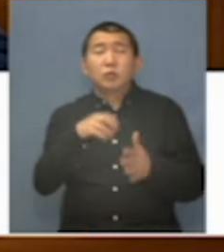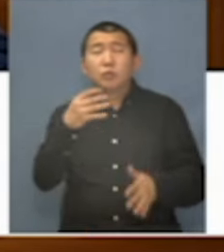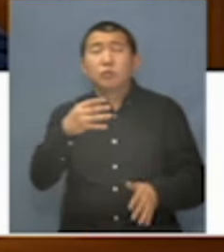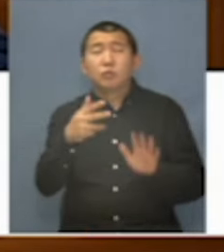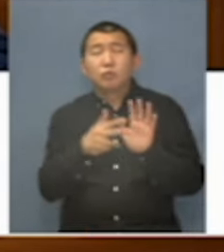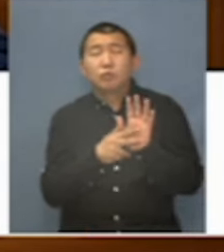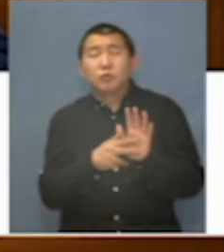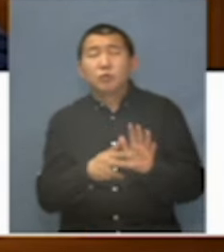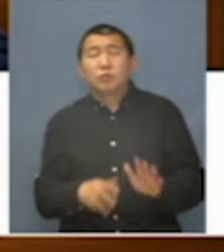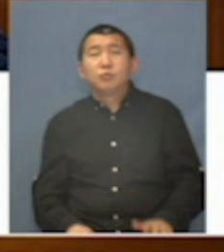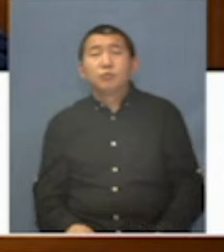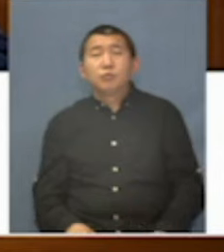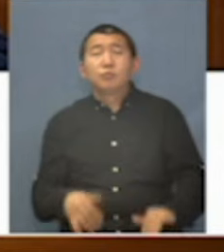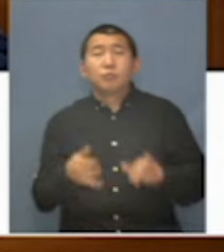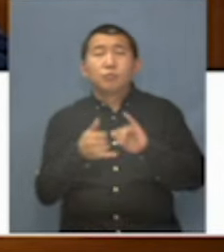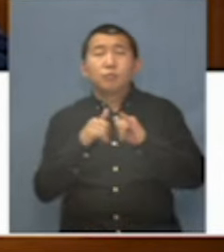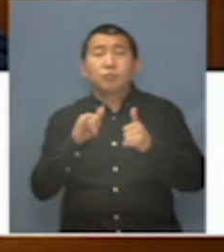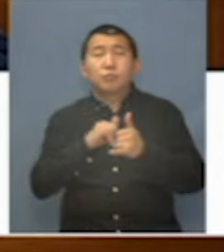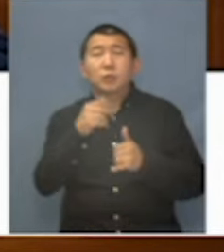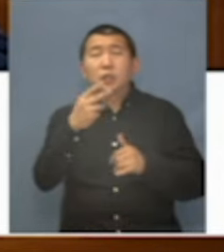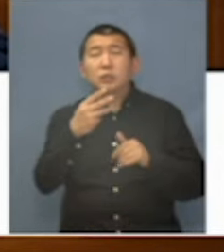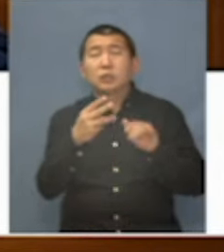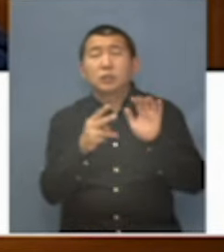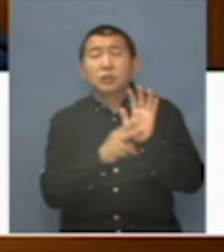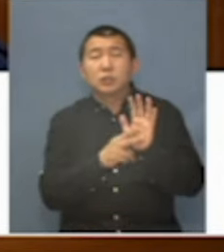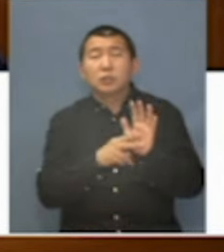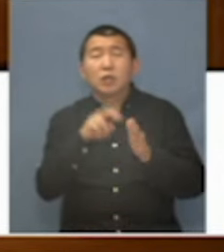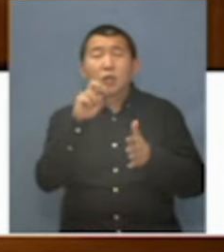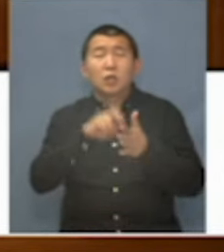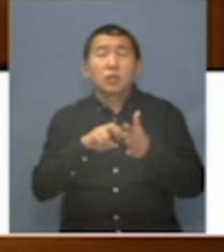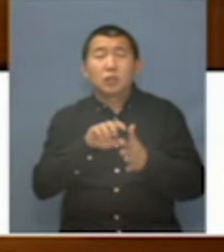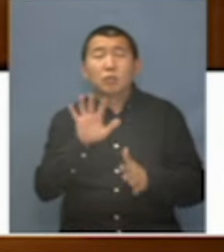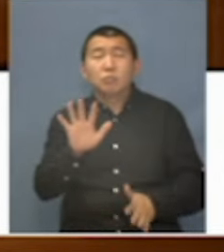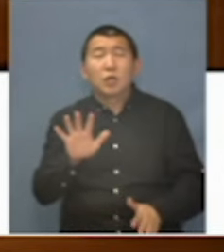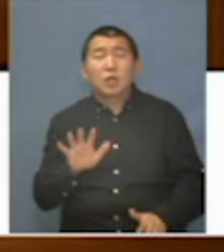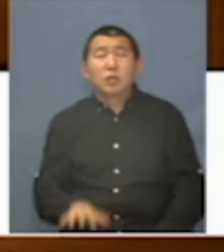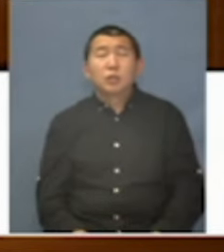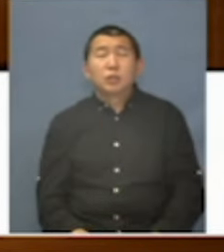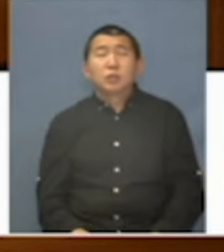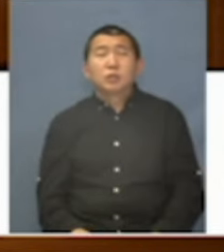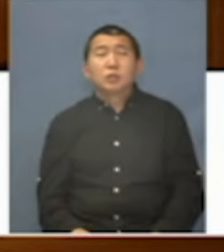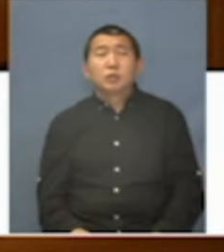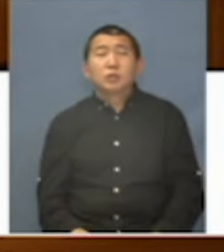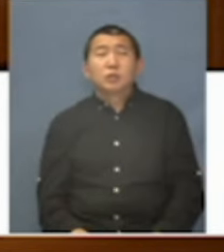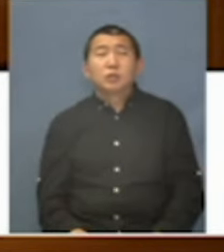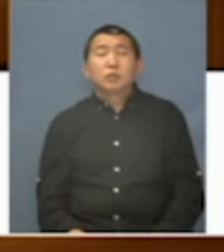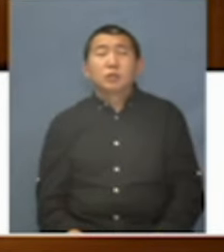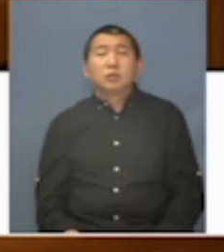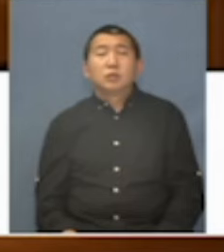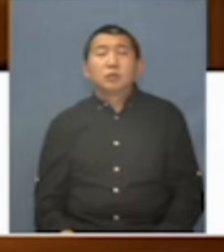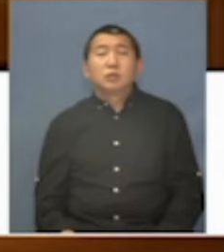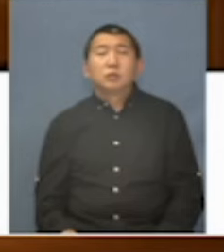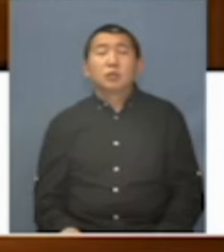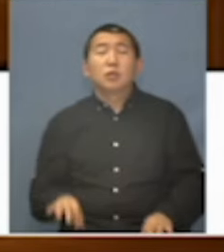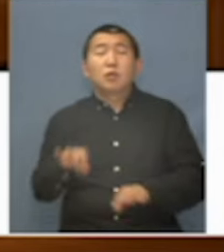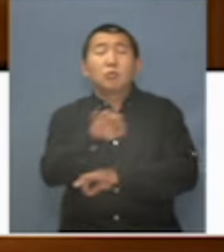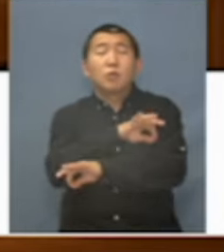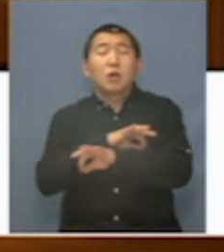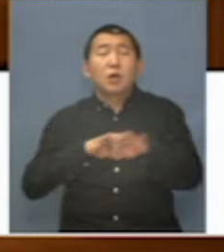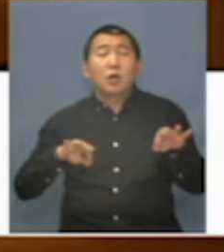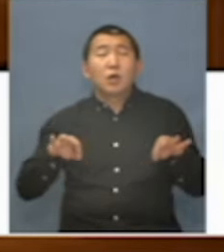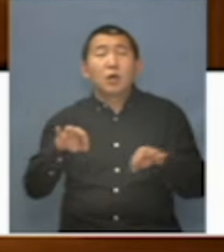домов. Это в Усть-Каменогорске 37 и в Риддере 5. Управлением рассматриваются два варианта реализации данной задачи. Строительство жилья через